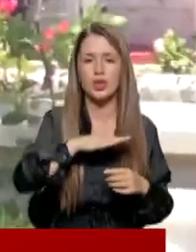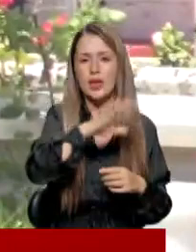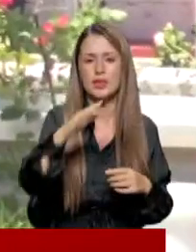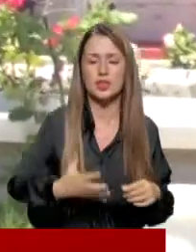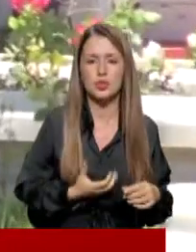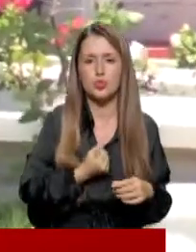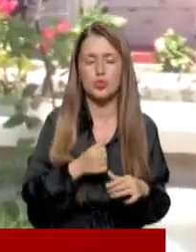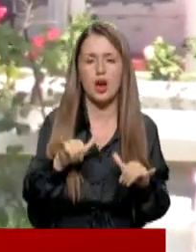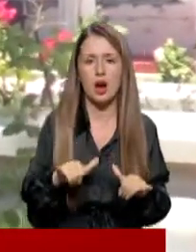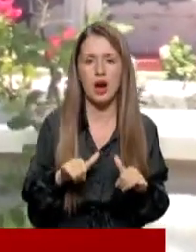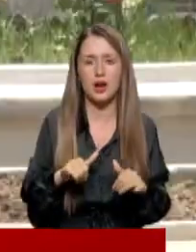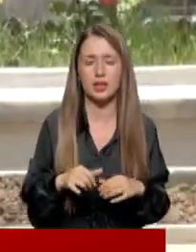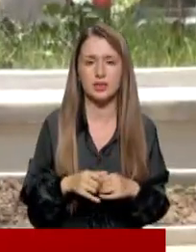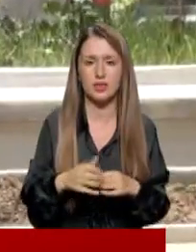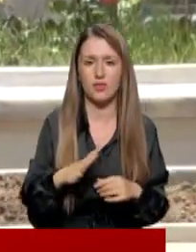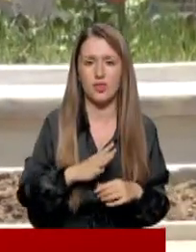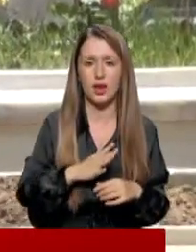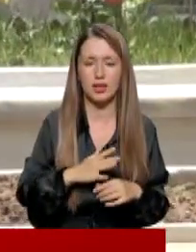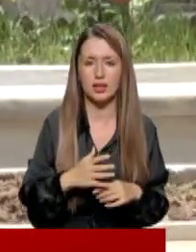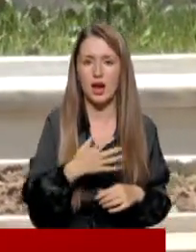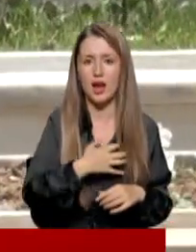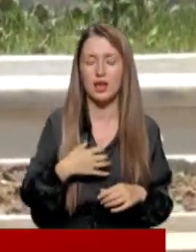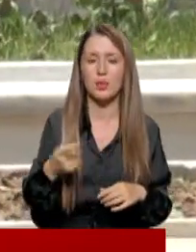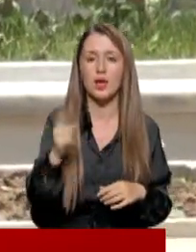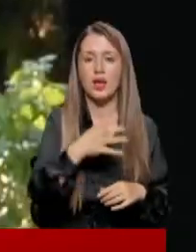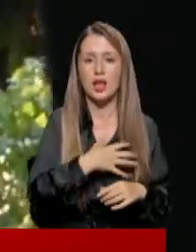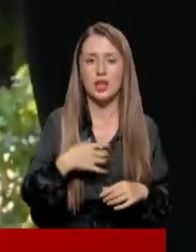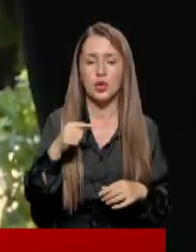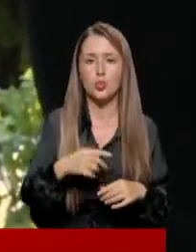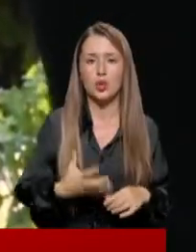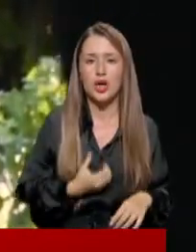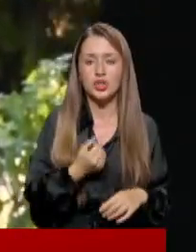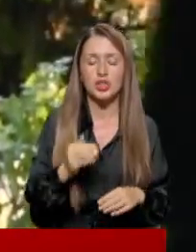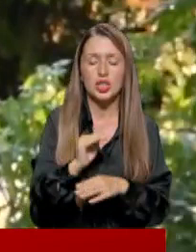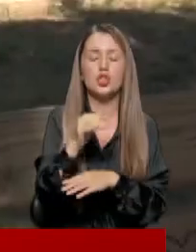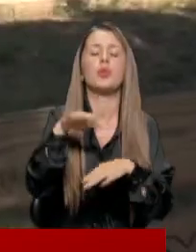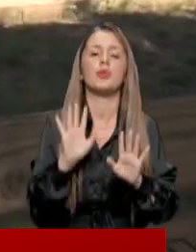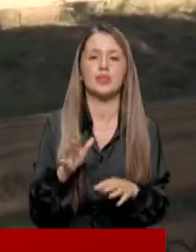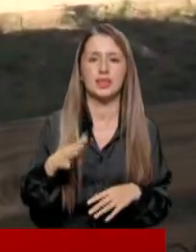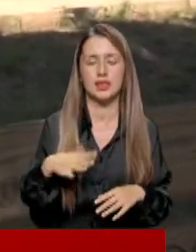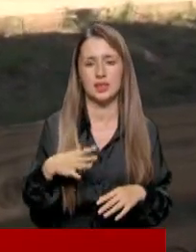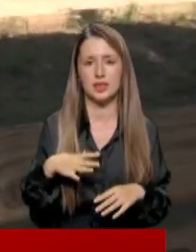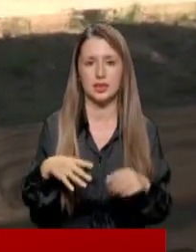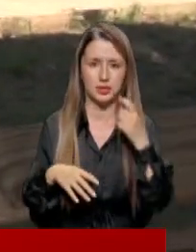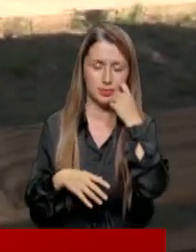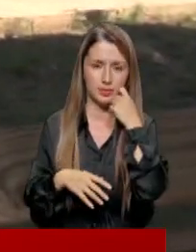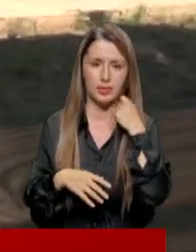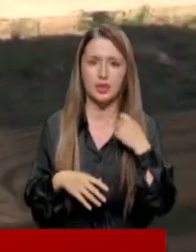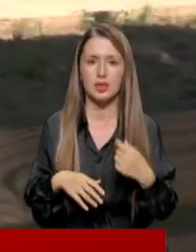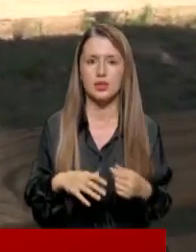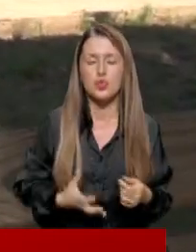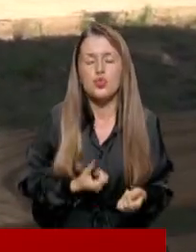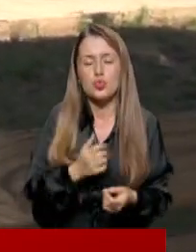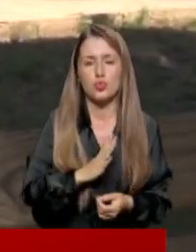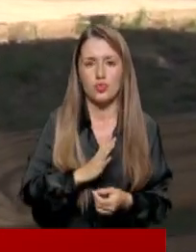hüzün, aynı ortak dilek vardı. Anneler başka annelerin bu acıyı yaşamamasını diledi. Buruklukta'm başka? Hiçbir şey